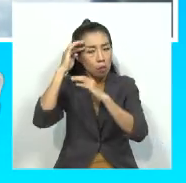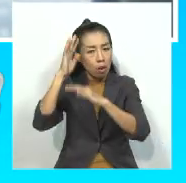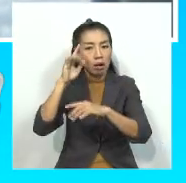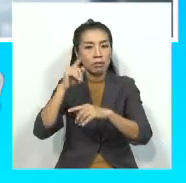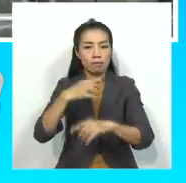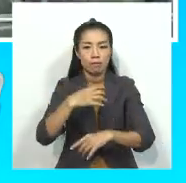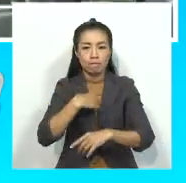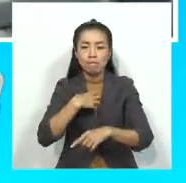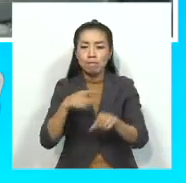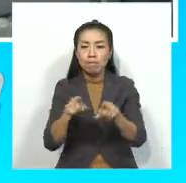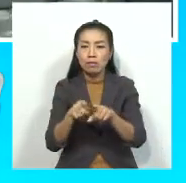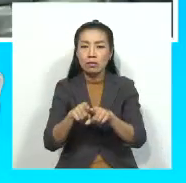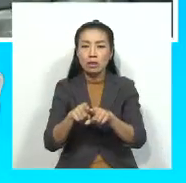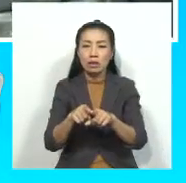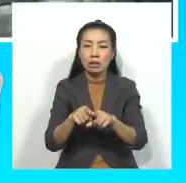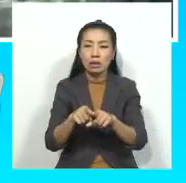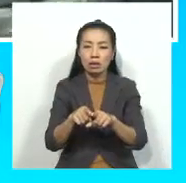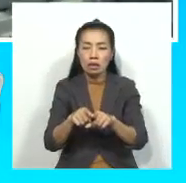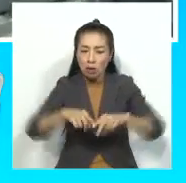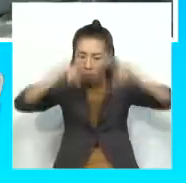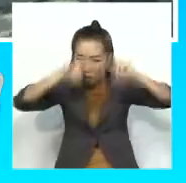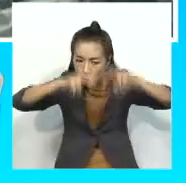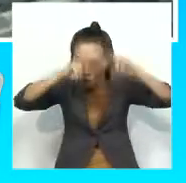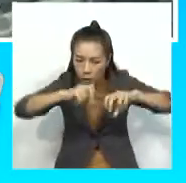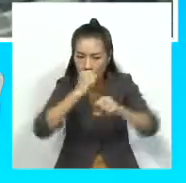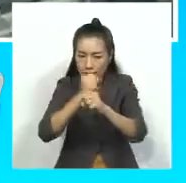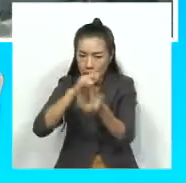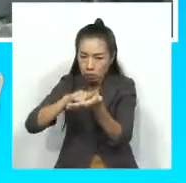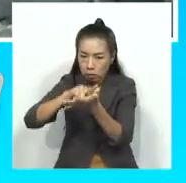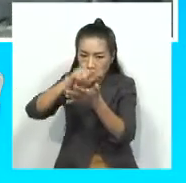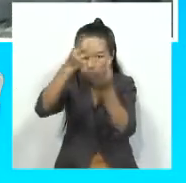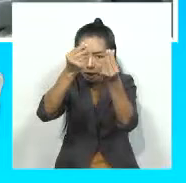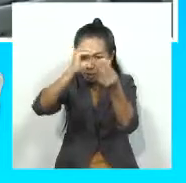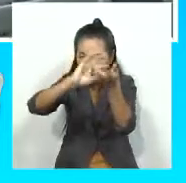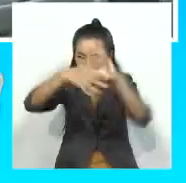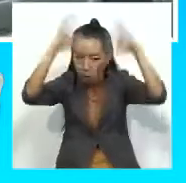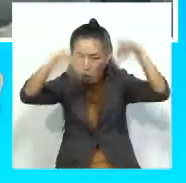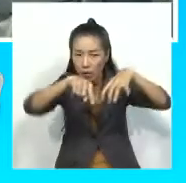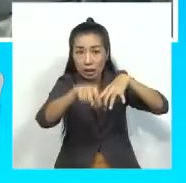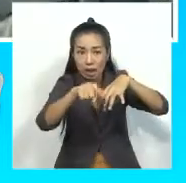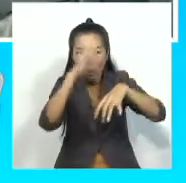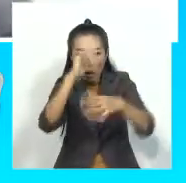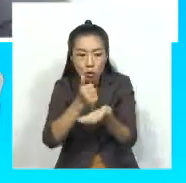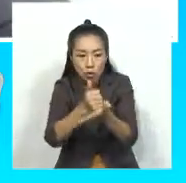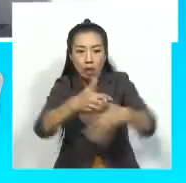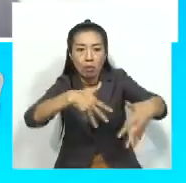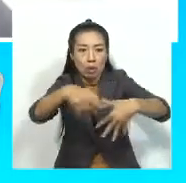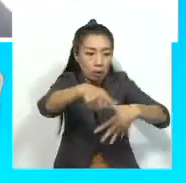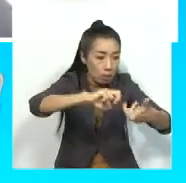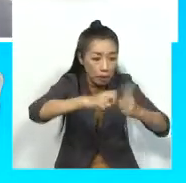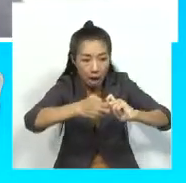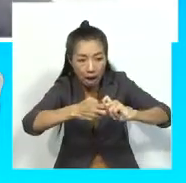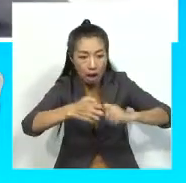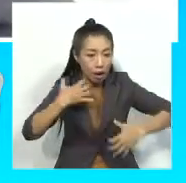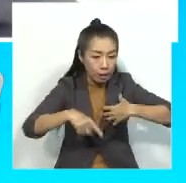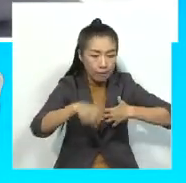พระปณิธานในเรื่องของการที่คิดค้นโครงการฝนหลวงมาเพื่อที่จะช่วยเหลือพี่น้องประชาชนที่จะคลายทุกข์ในคลาย